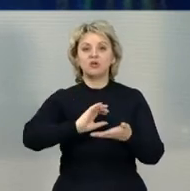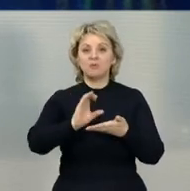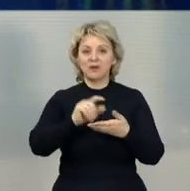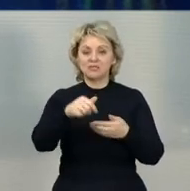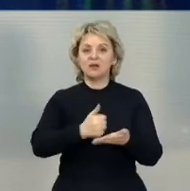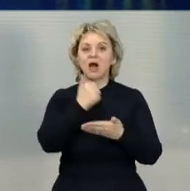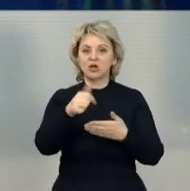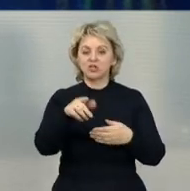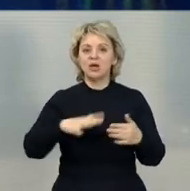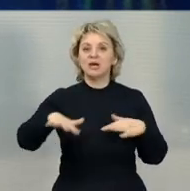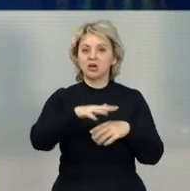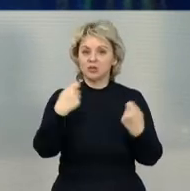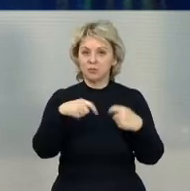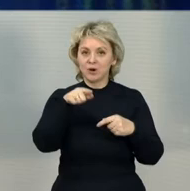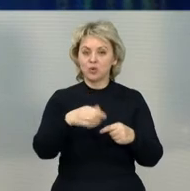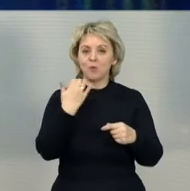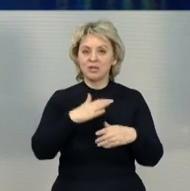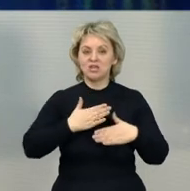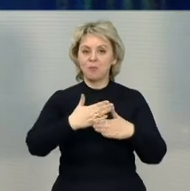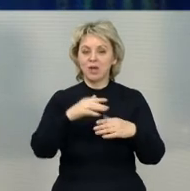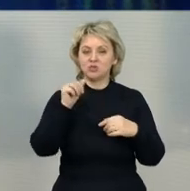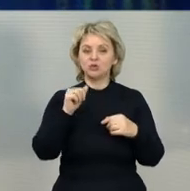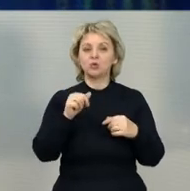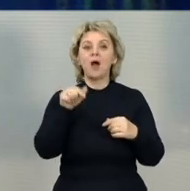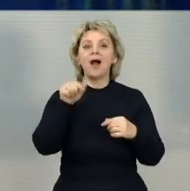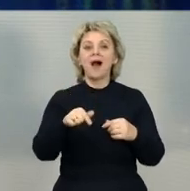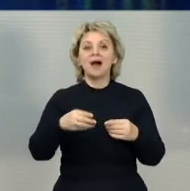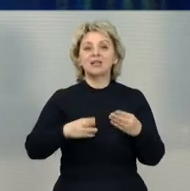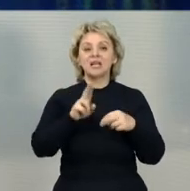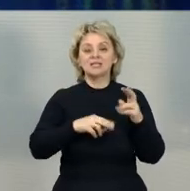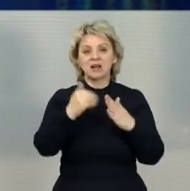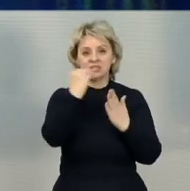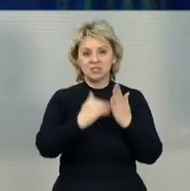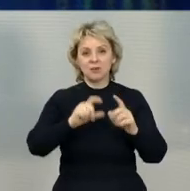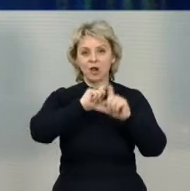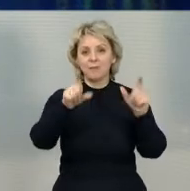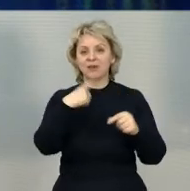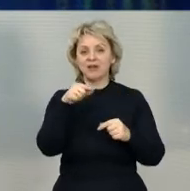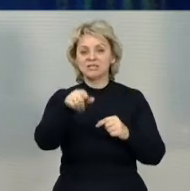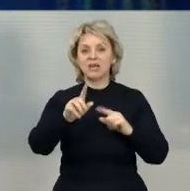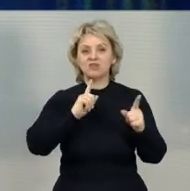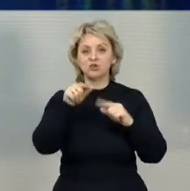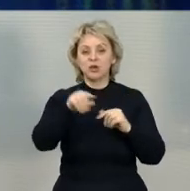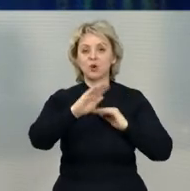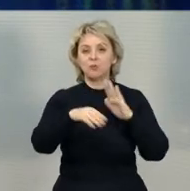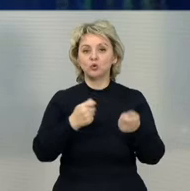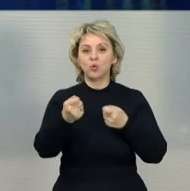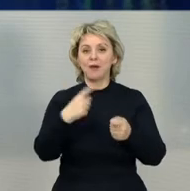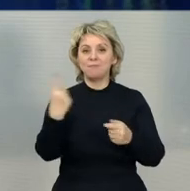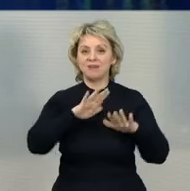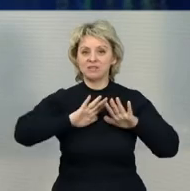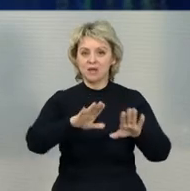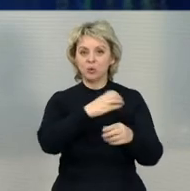производителям гарантированные рынки сбыта и материальную поддержку. О настраивании системы кооперации говорили на совещании под руководством